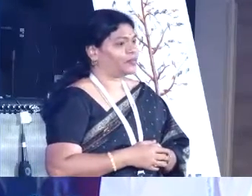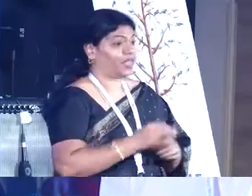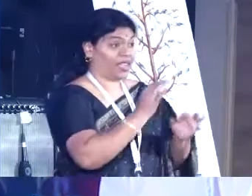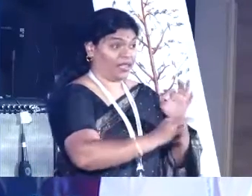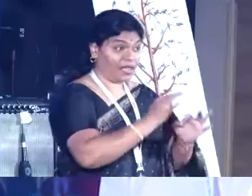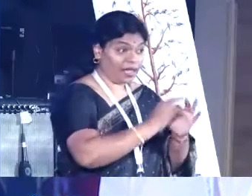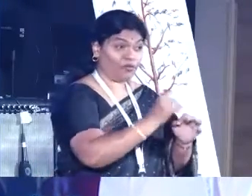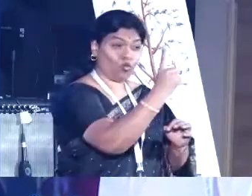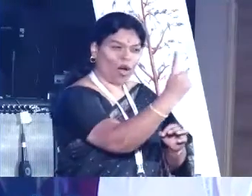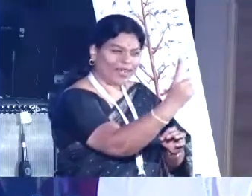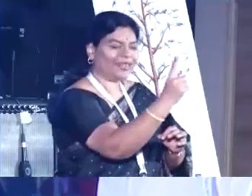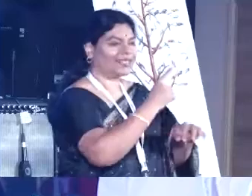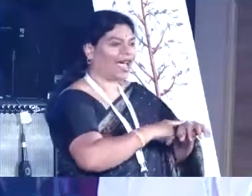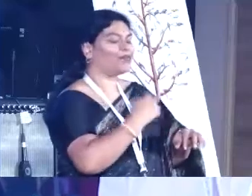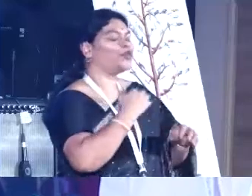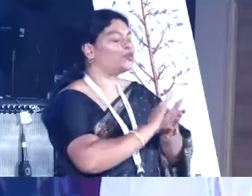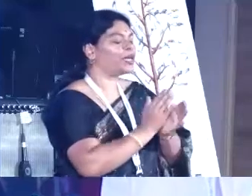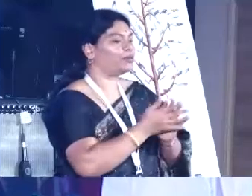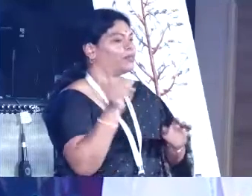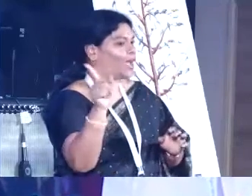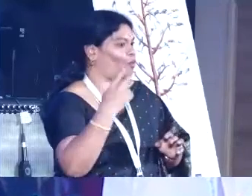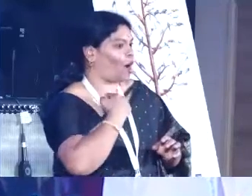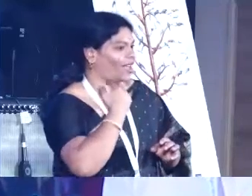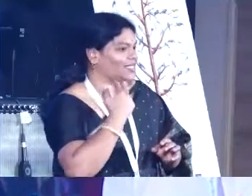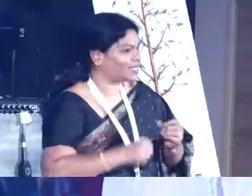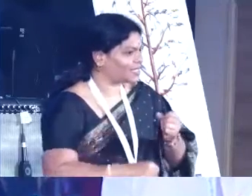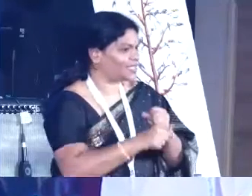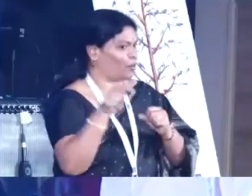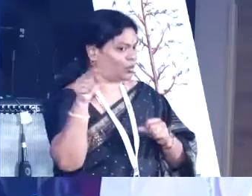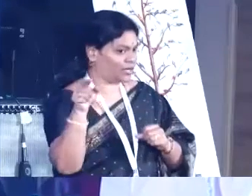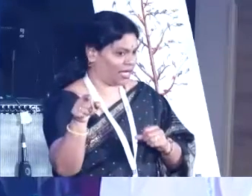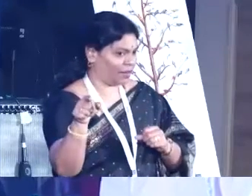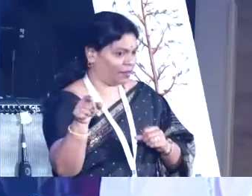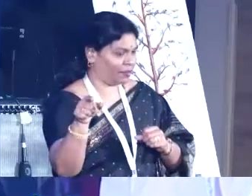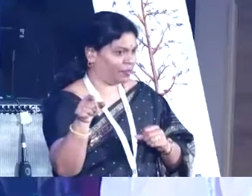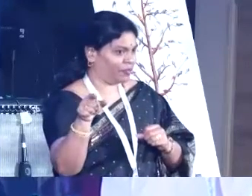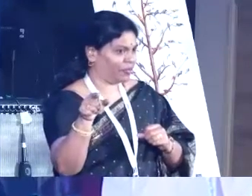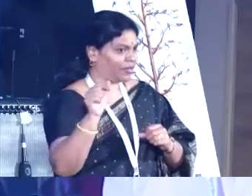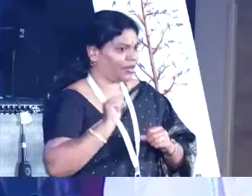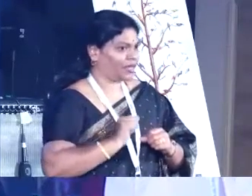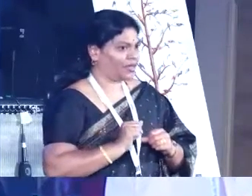अगर आप उनकी एक आवाज़ बनते हैं, उनकी आवाज़ को बुलंद करते हैं,